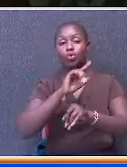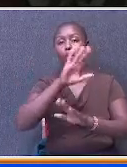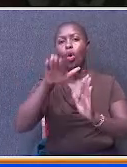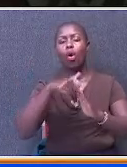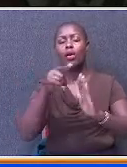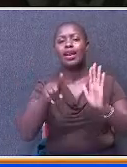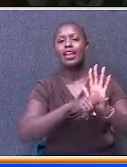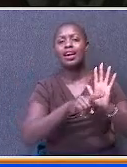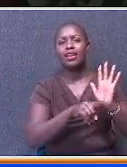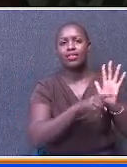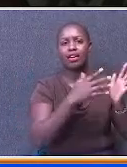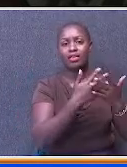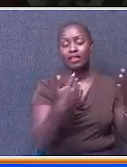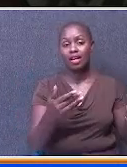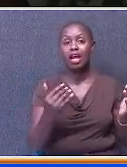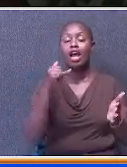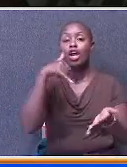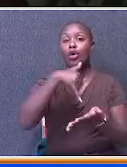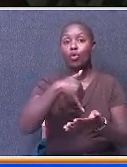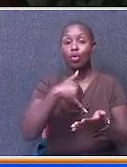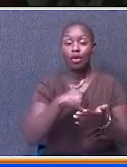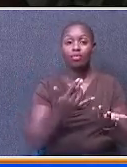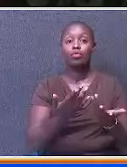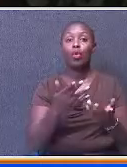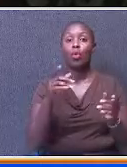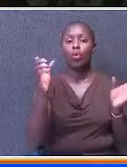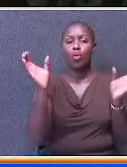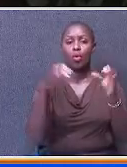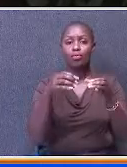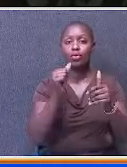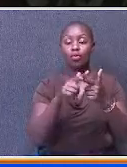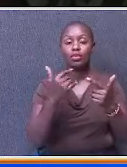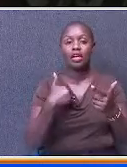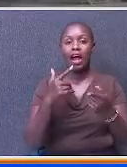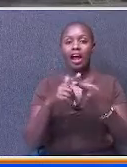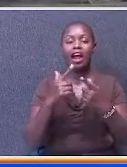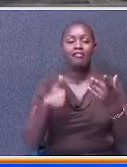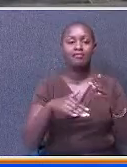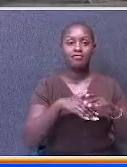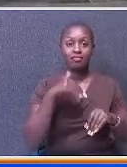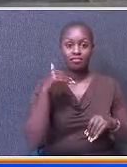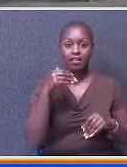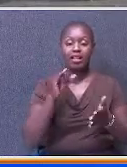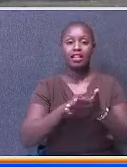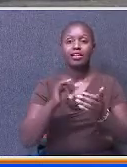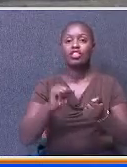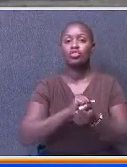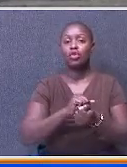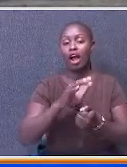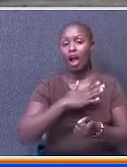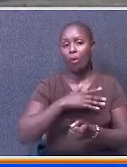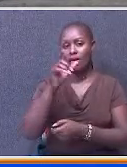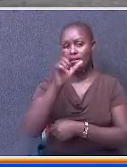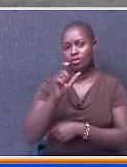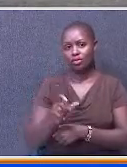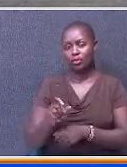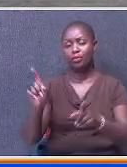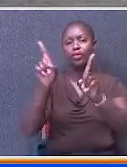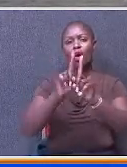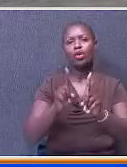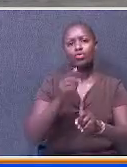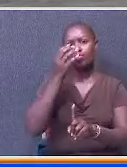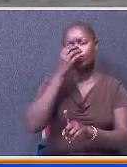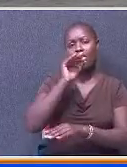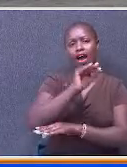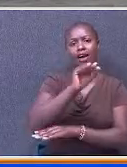including armed groups, that terrorize our region Rais Ruto aidha ametoa wito wa ushirikiano kwa